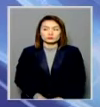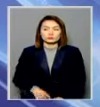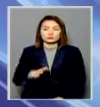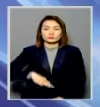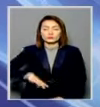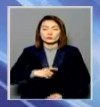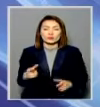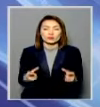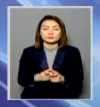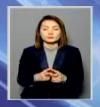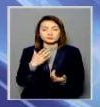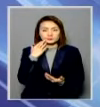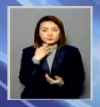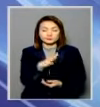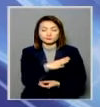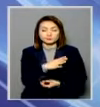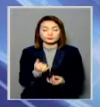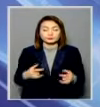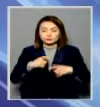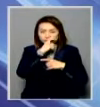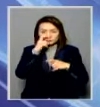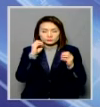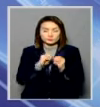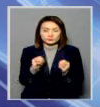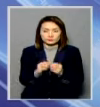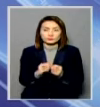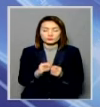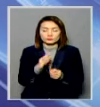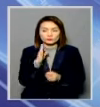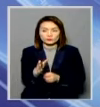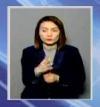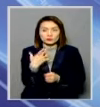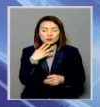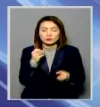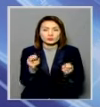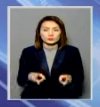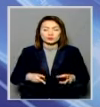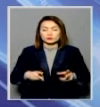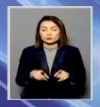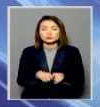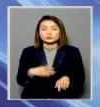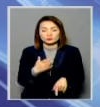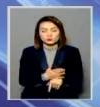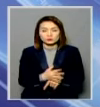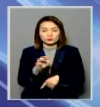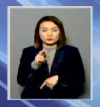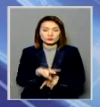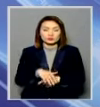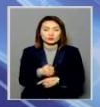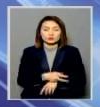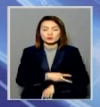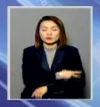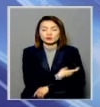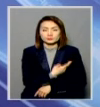Елімізде карантин талаптары жеңілдетілді. Десе де маскалық режим өңірде сақталады. Өйткені қауіп толық сейілген жоқ. Бұл туралы облыстың бас